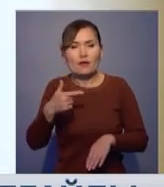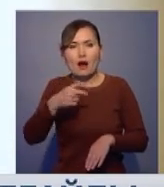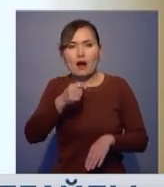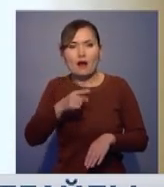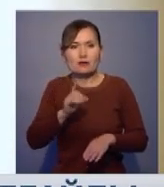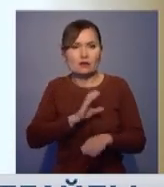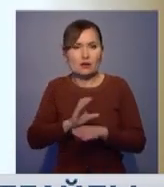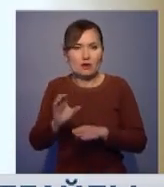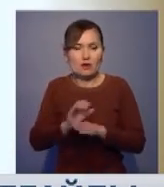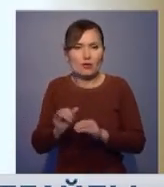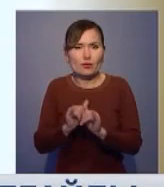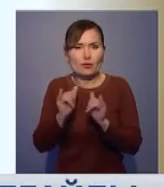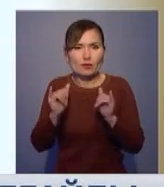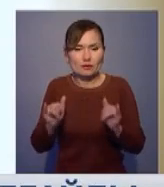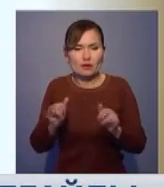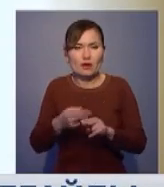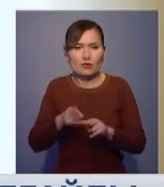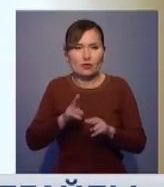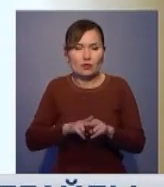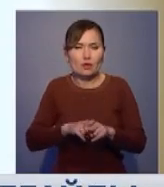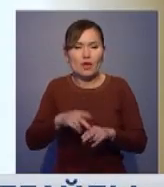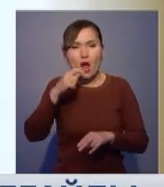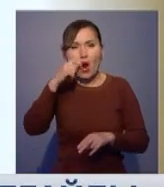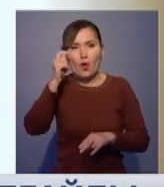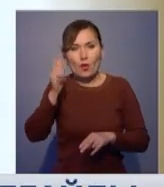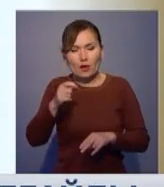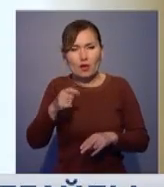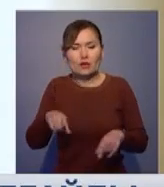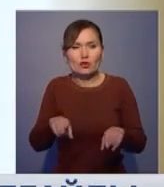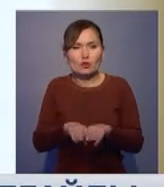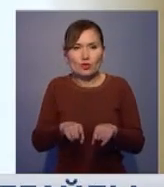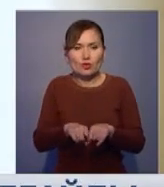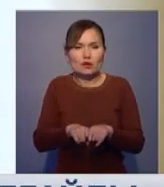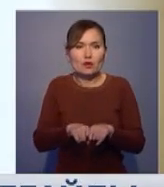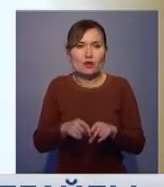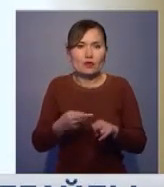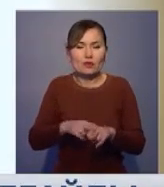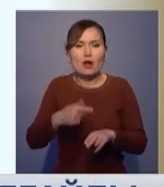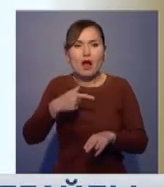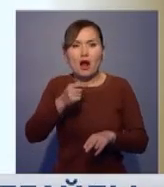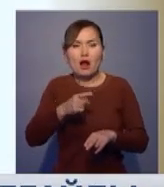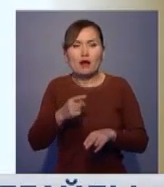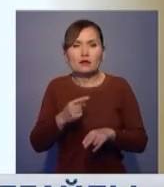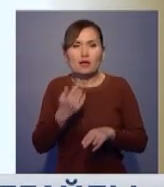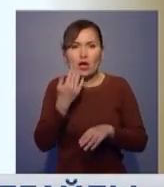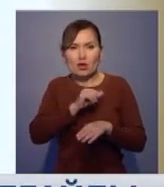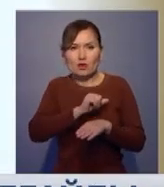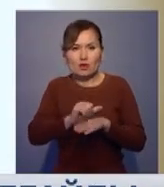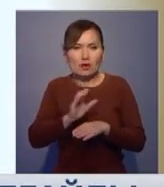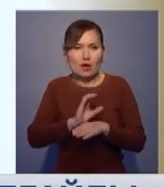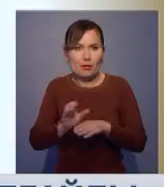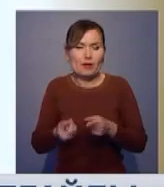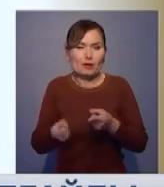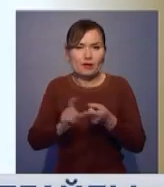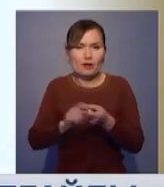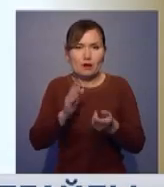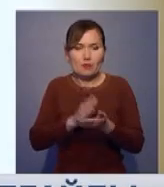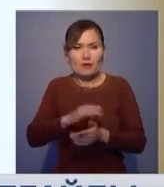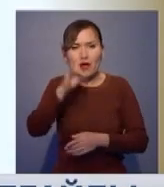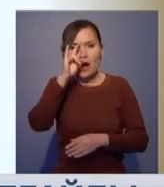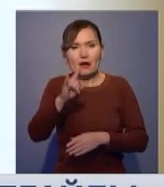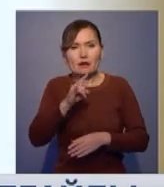көбейтіп жатырмыз. Басқа жағынан Украина өзі де осы газдың импортына өте тәуелді мемлекет болғандықтан